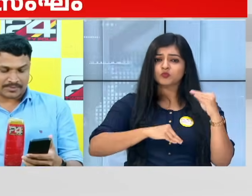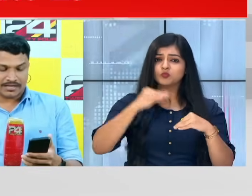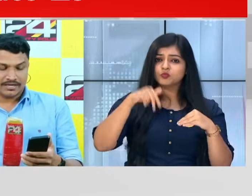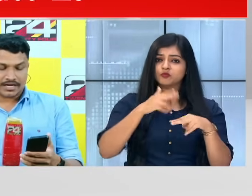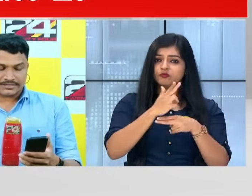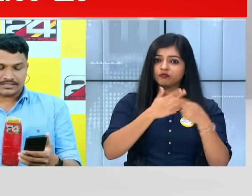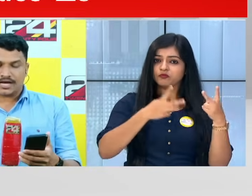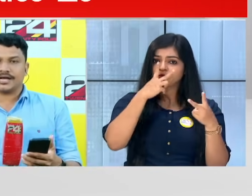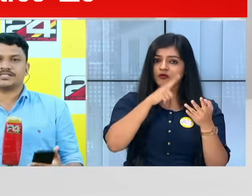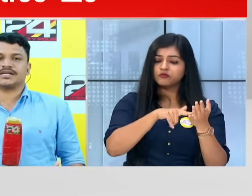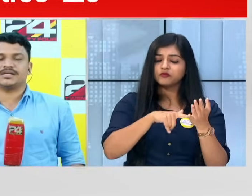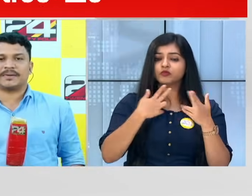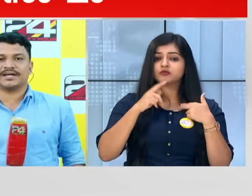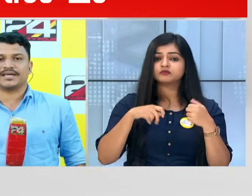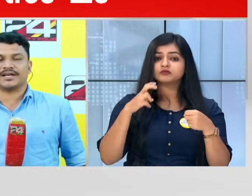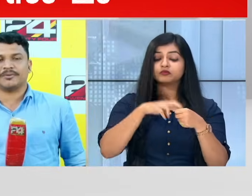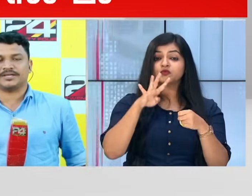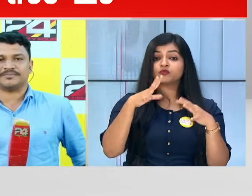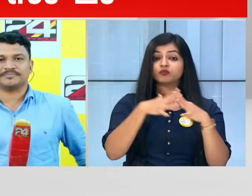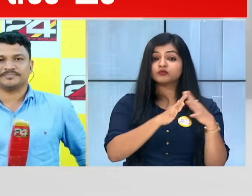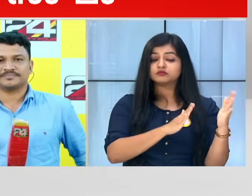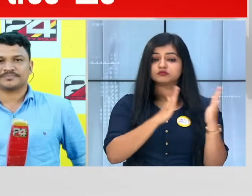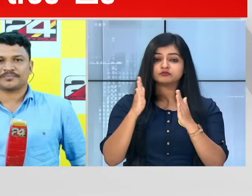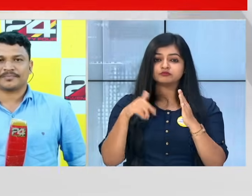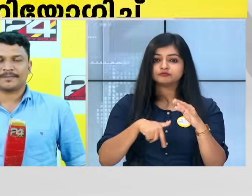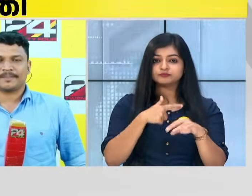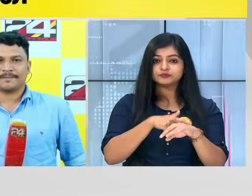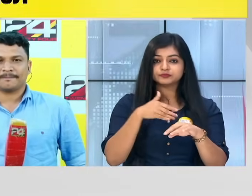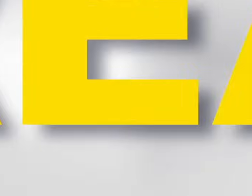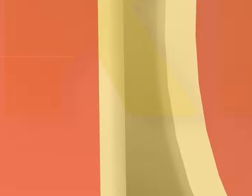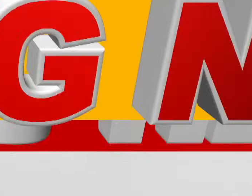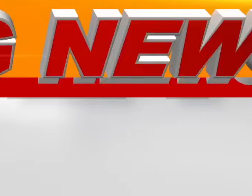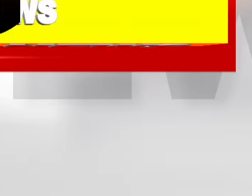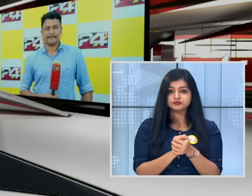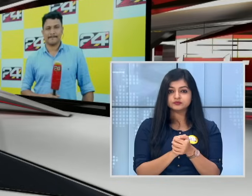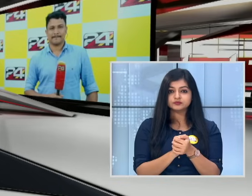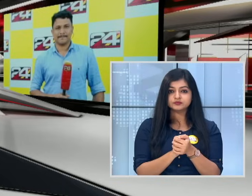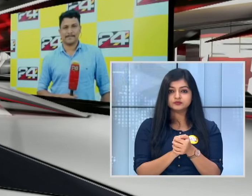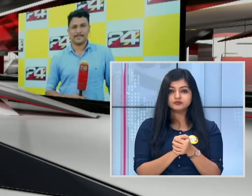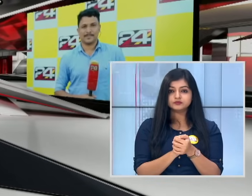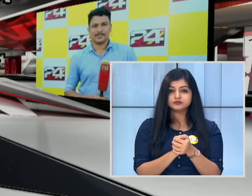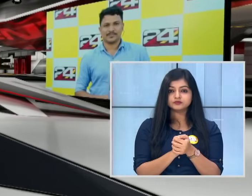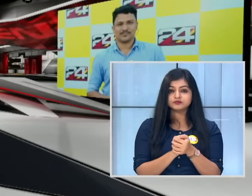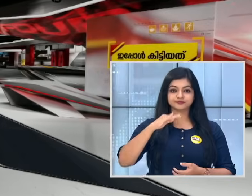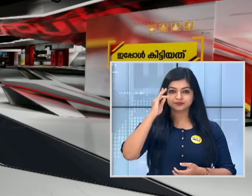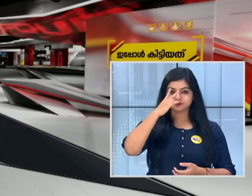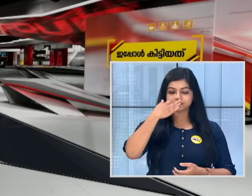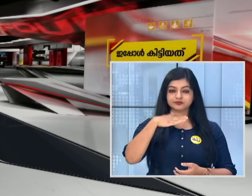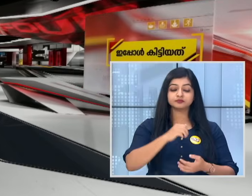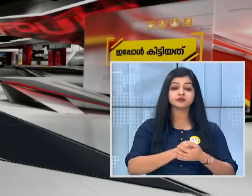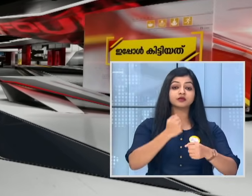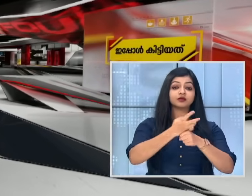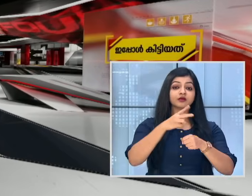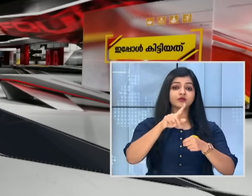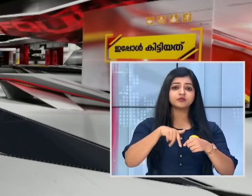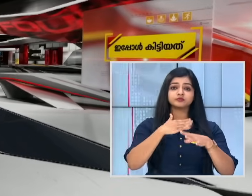ഇടപെടൽ. ഹർജി 4 ആഴ്ച കഴിഞ്ഞ് പരിഗണിക്കാനായി മാറ്റി. ശരി, ശ്രീകാന്താണ് വിവരങ്ങൾ നൽകിയത്. ഗവർണർക്ക്